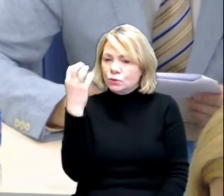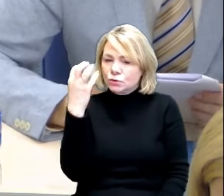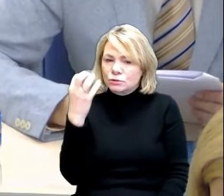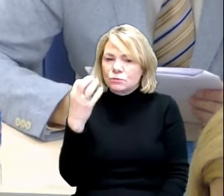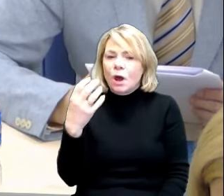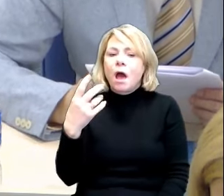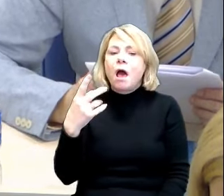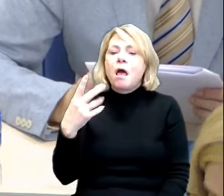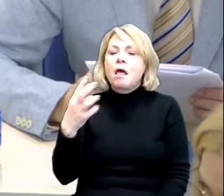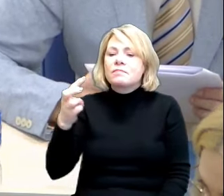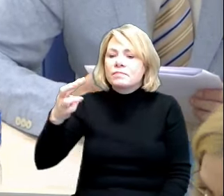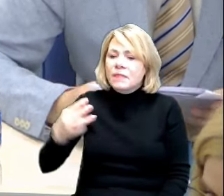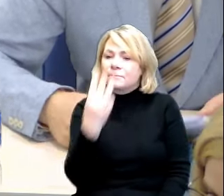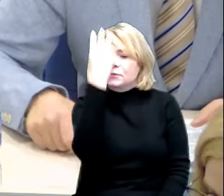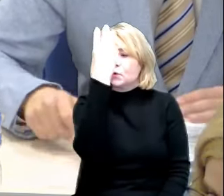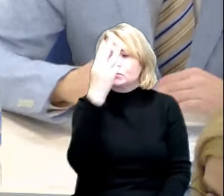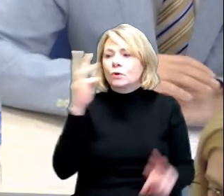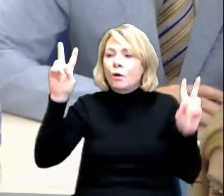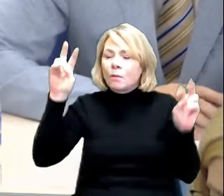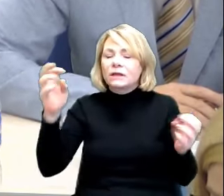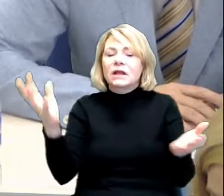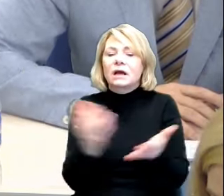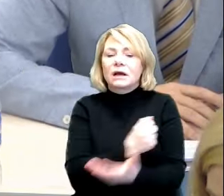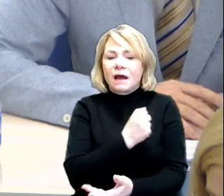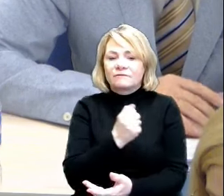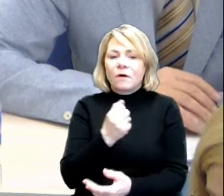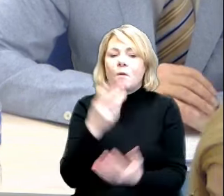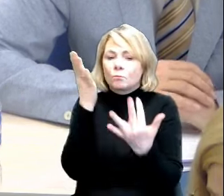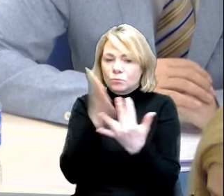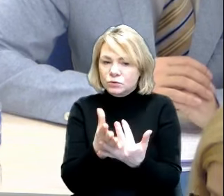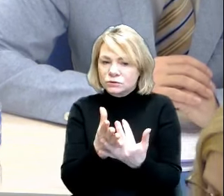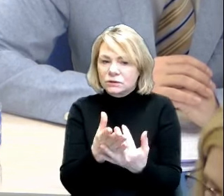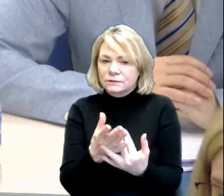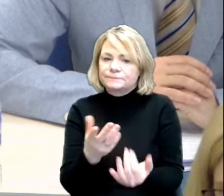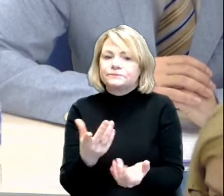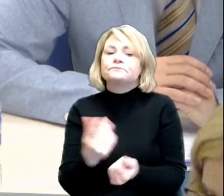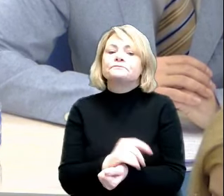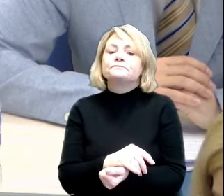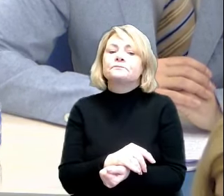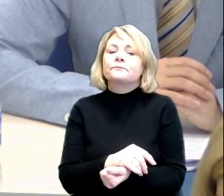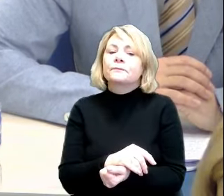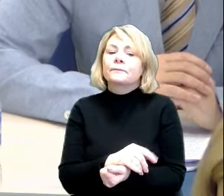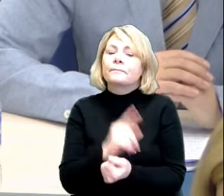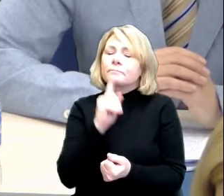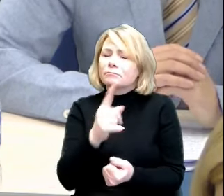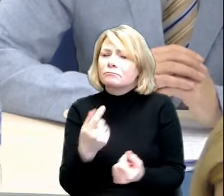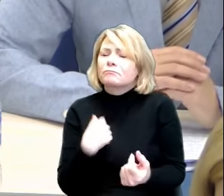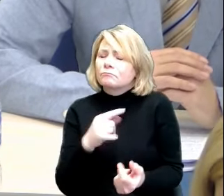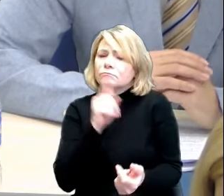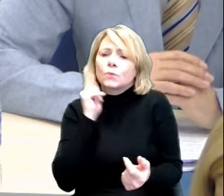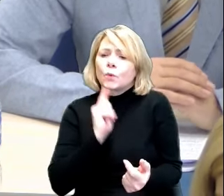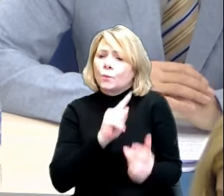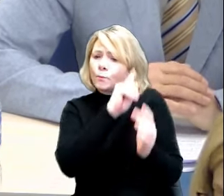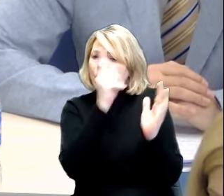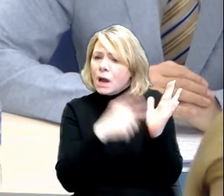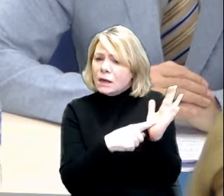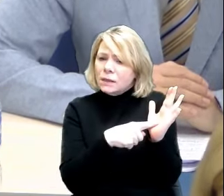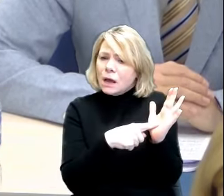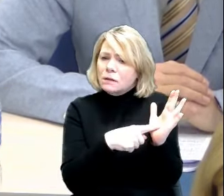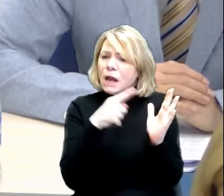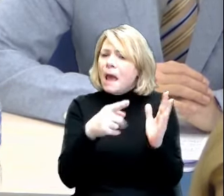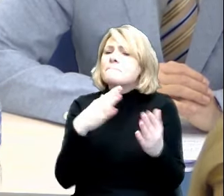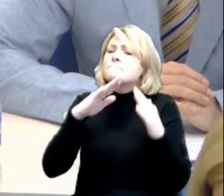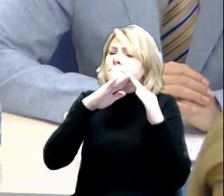mil800 kas yra beveik 75% viso finansavimo tad kyla klausimas kokią miesto vizija į